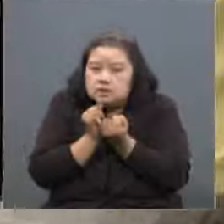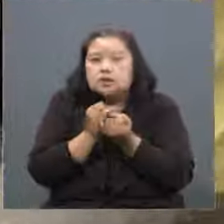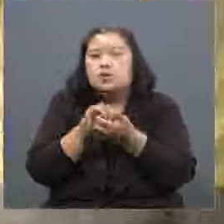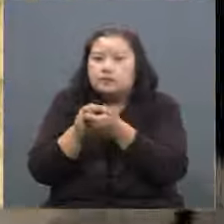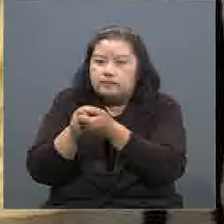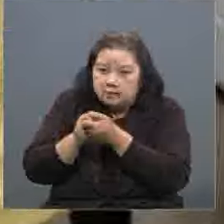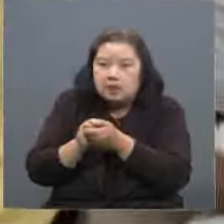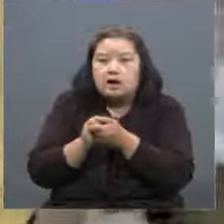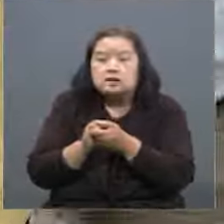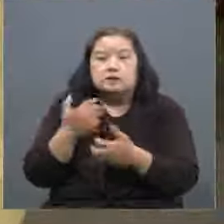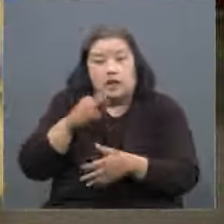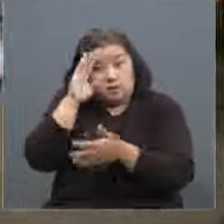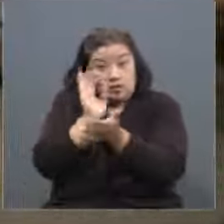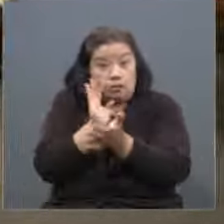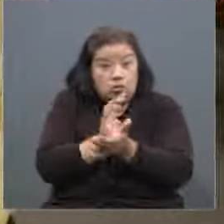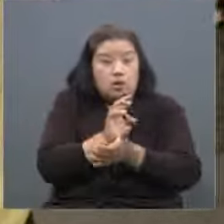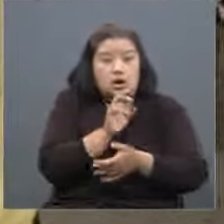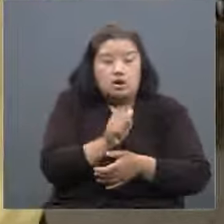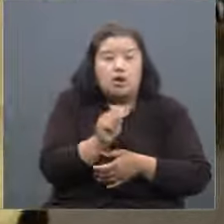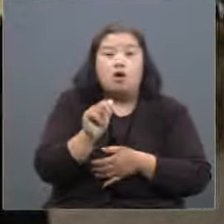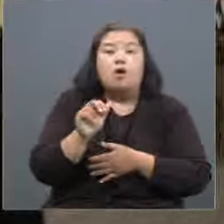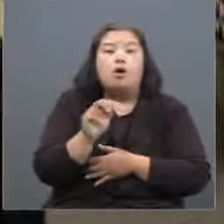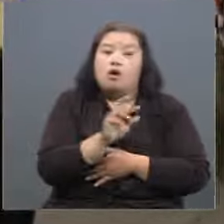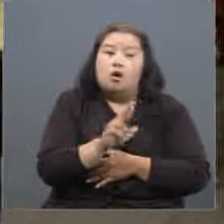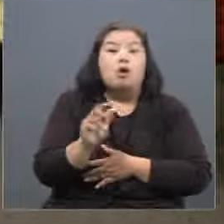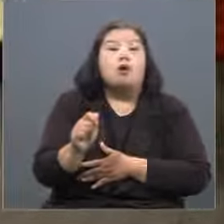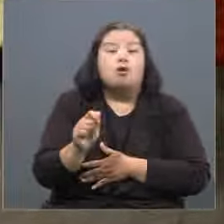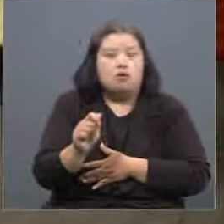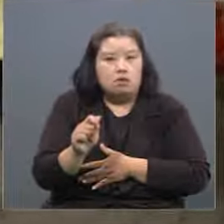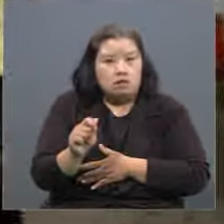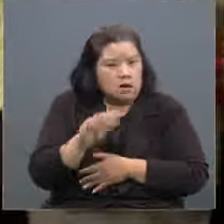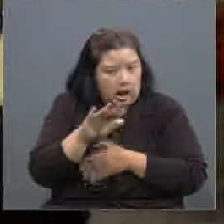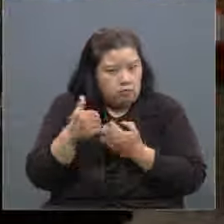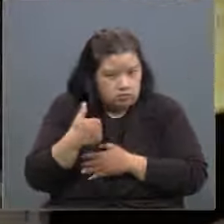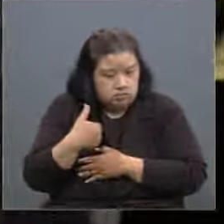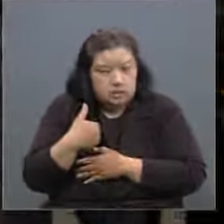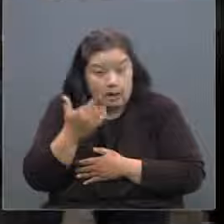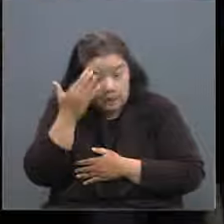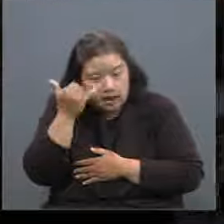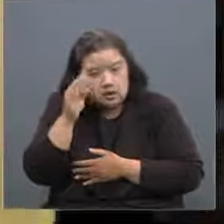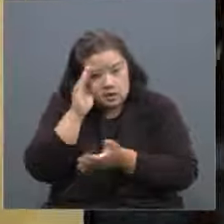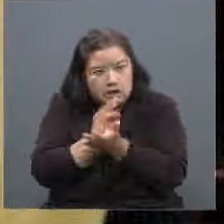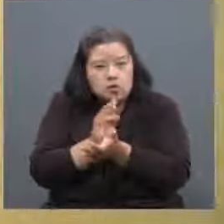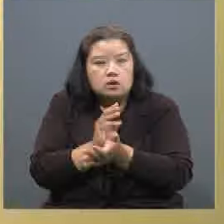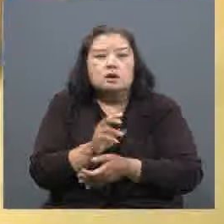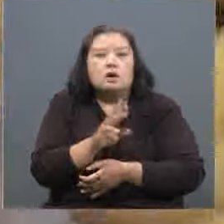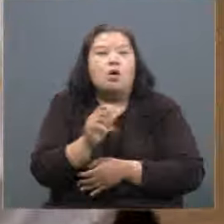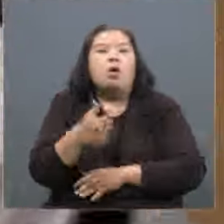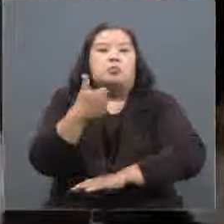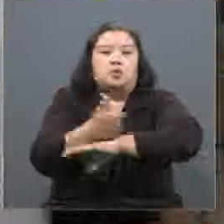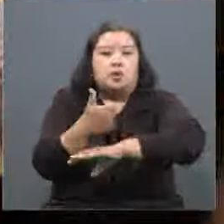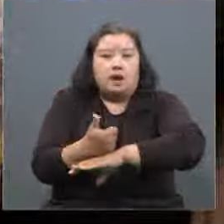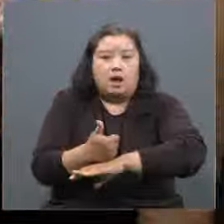คุณธรรมนัสพรหมเผ่ารัฐมนตรีว่าการกระทรวงเกษตรและสหกรณ์ในฐานะเจ้าภาพในฐานะเจ้าบ้านก็เป็นเ